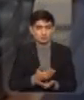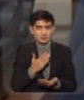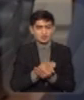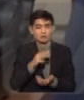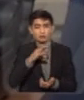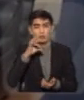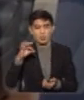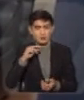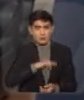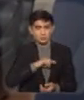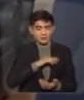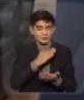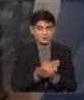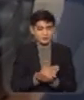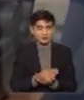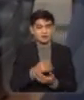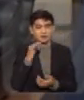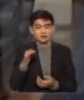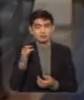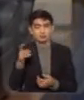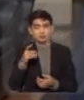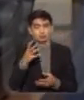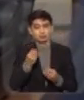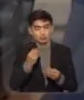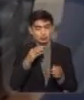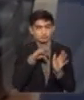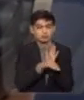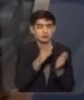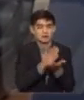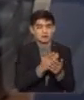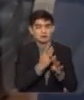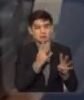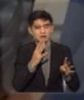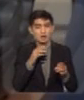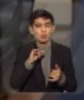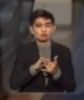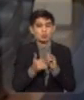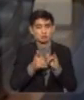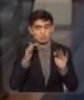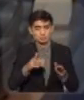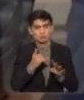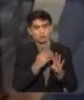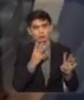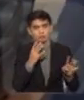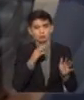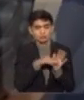тоуда жұмыс істейді, осыған қарамастан әлі күнге дейін өскеменде пәтер кезегінде